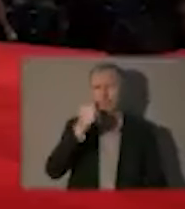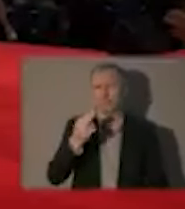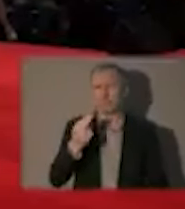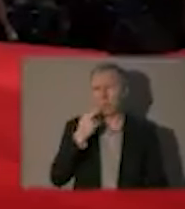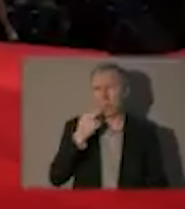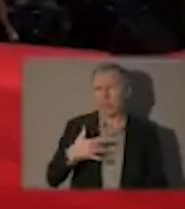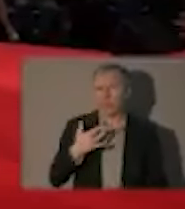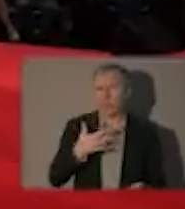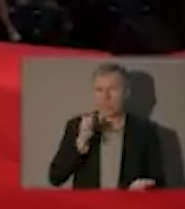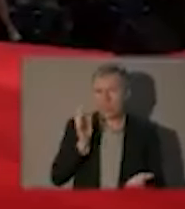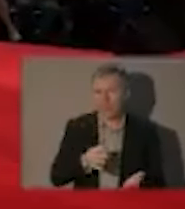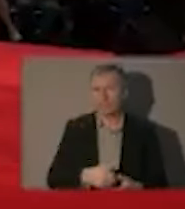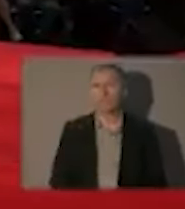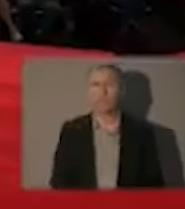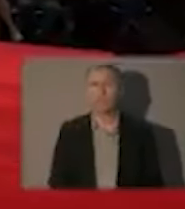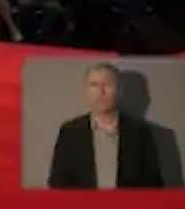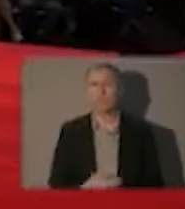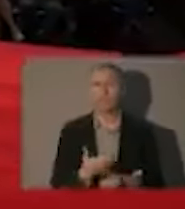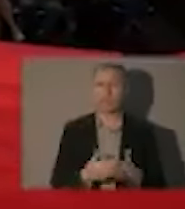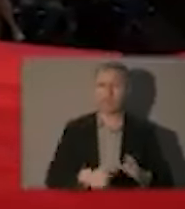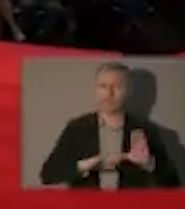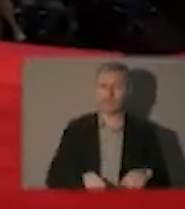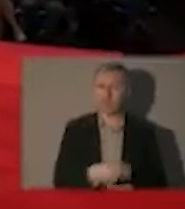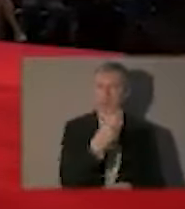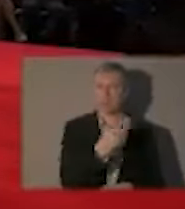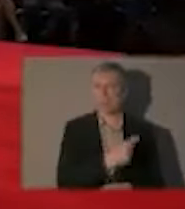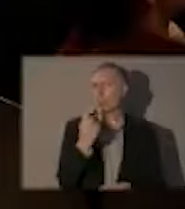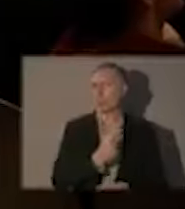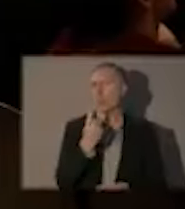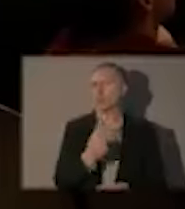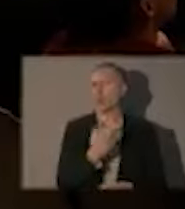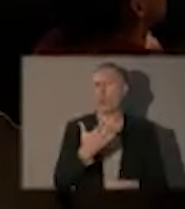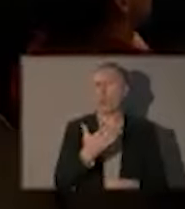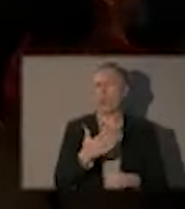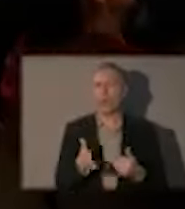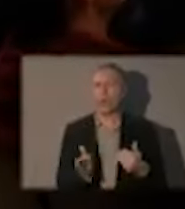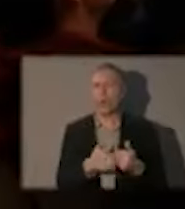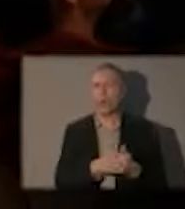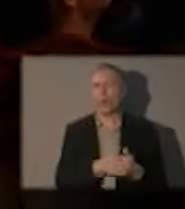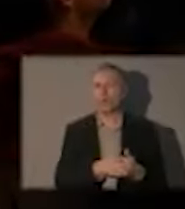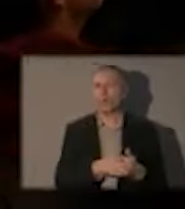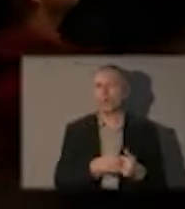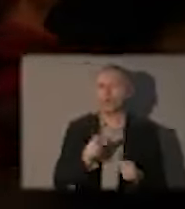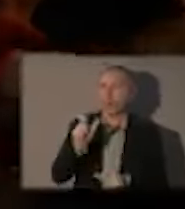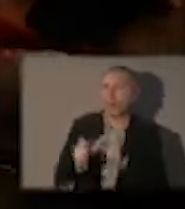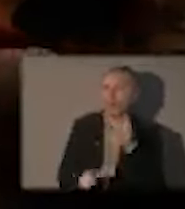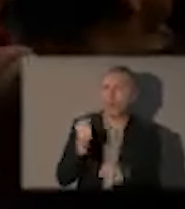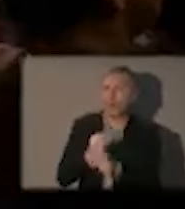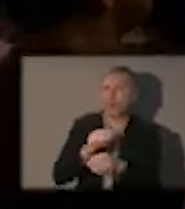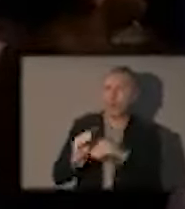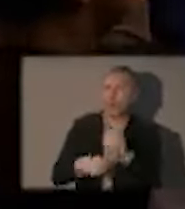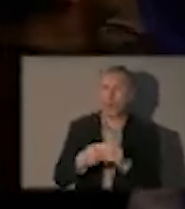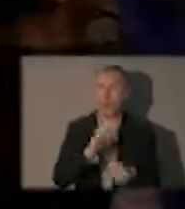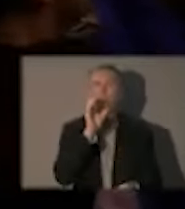La gauche n'est utile que si sa place est toujours du côté du monde du travail, face